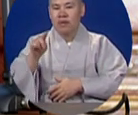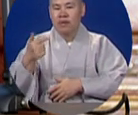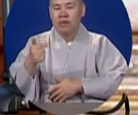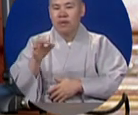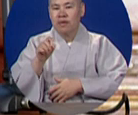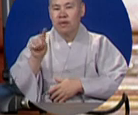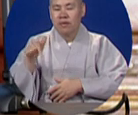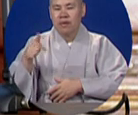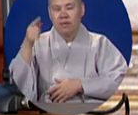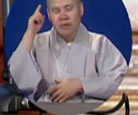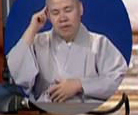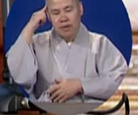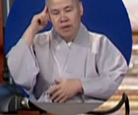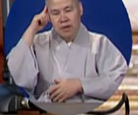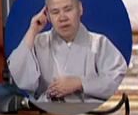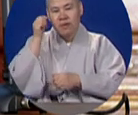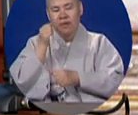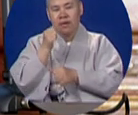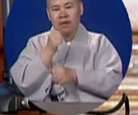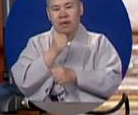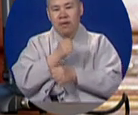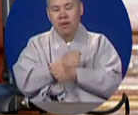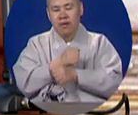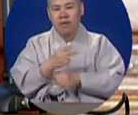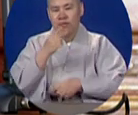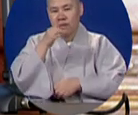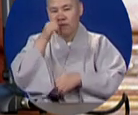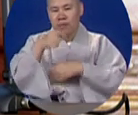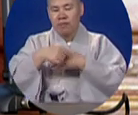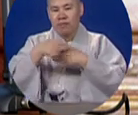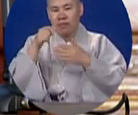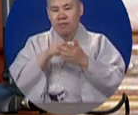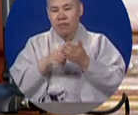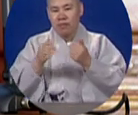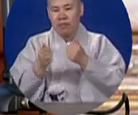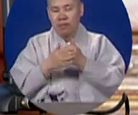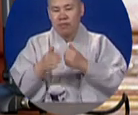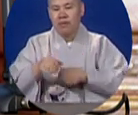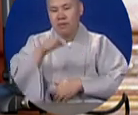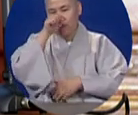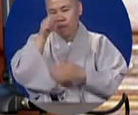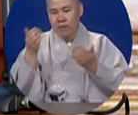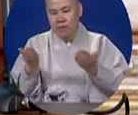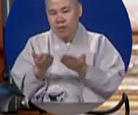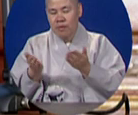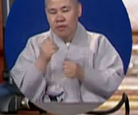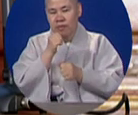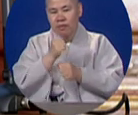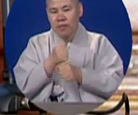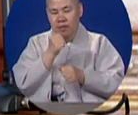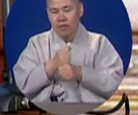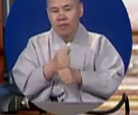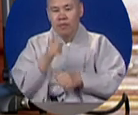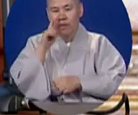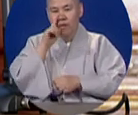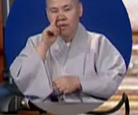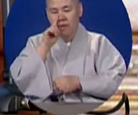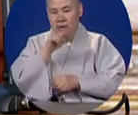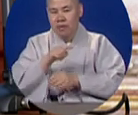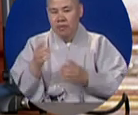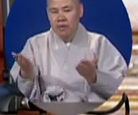사생각하는 중생심이 있기 때문에 좋은 일도 만들고 나쁜 일도 만들고